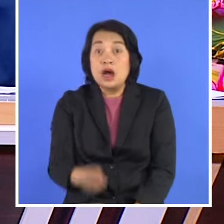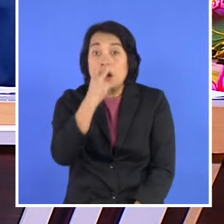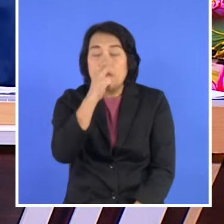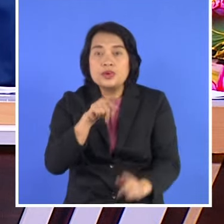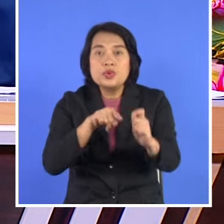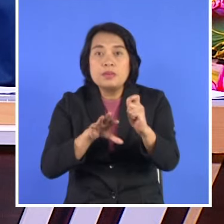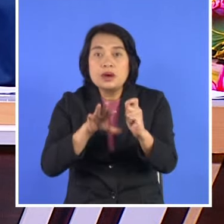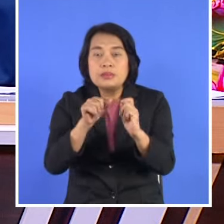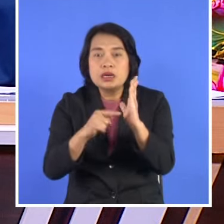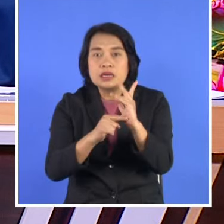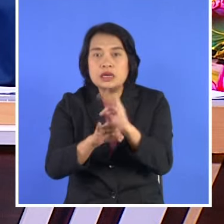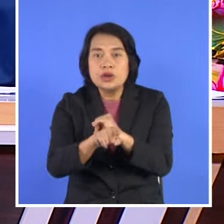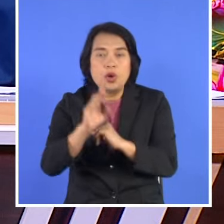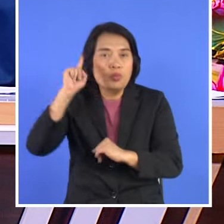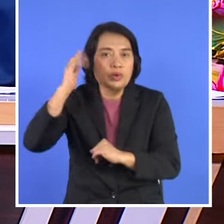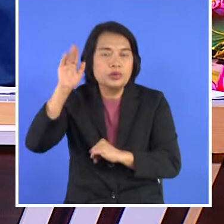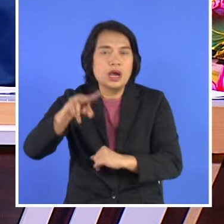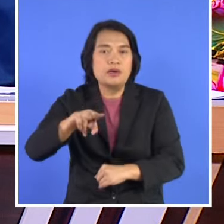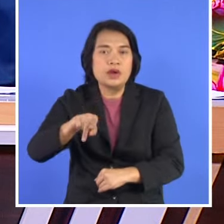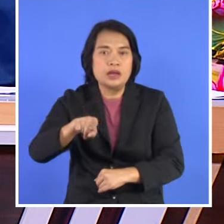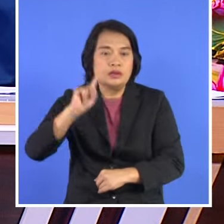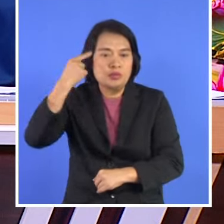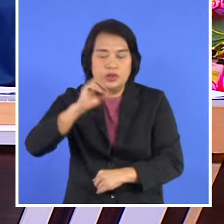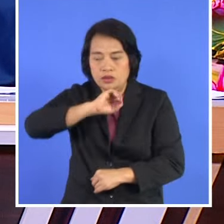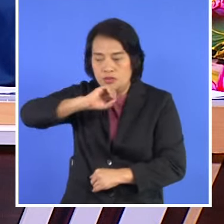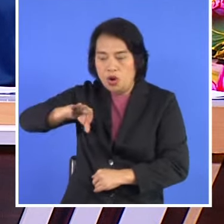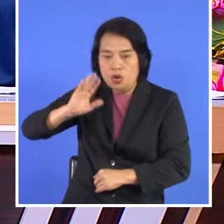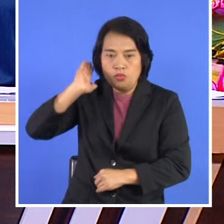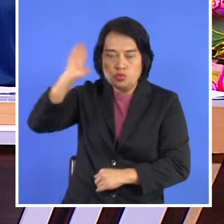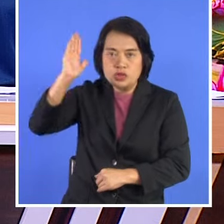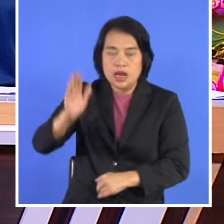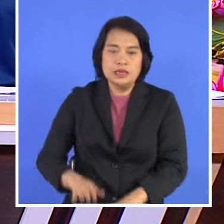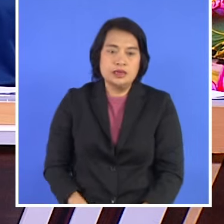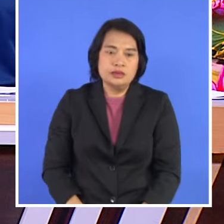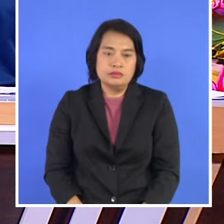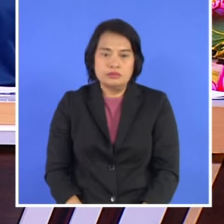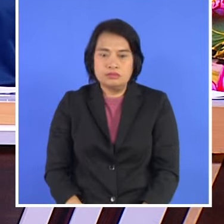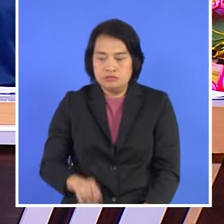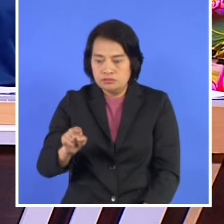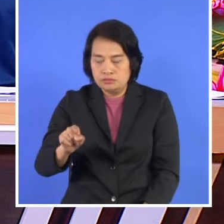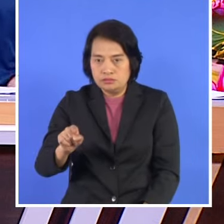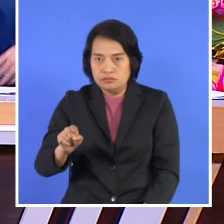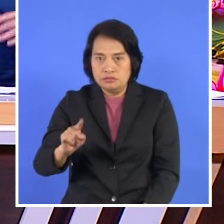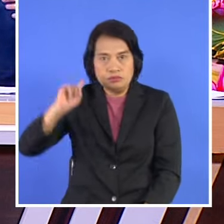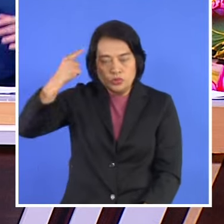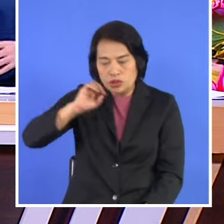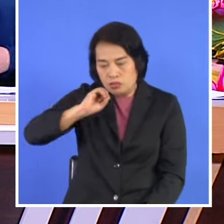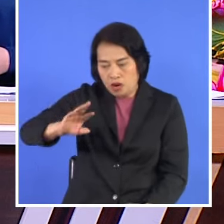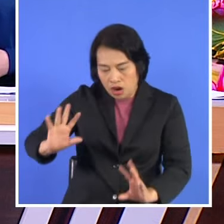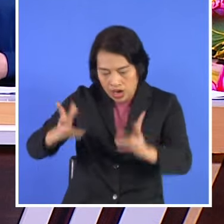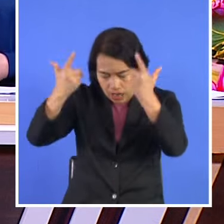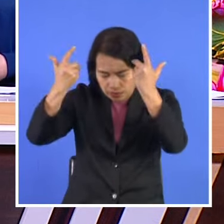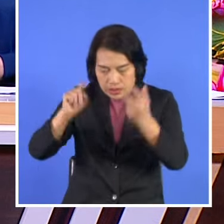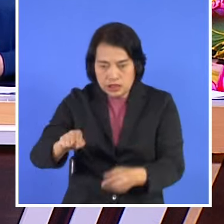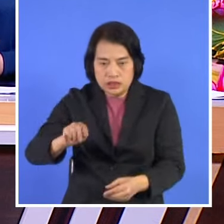ก็ 2คนผู้หญิงผู้ชายเป็นแฟนกันตื่นเช้ามาผู้หญิงหันไปบอกผู้ชายเธออืหายไปทั้งพวงเลยอ่ะอืหายไป